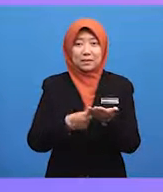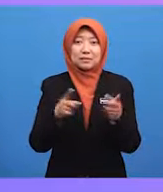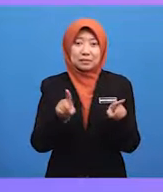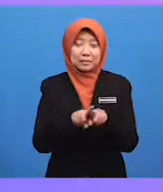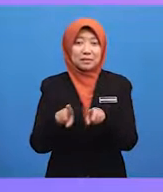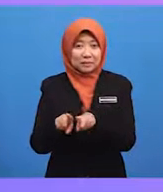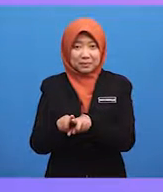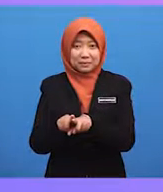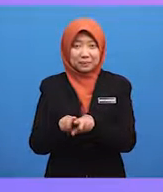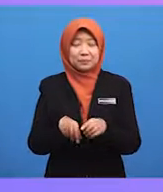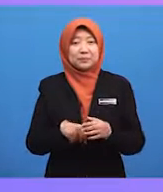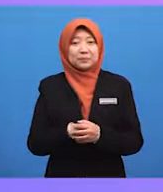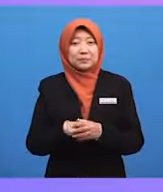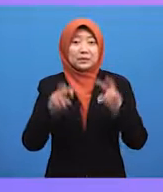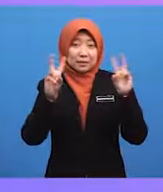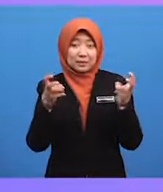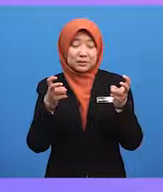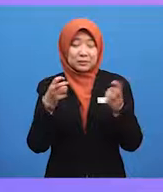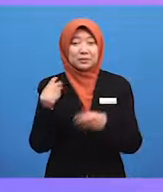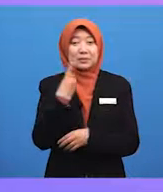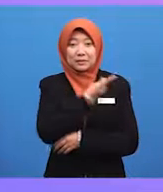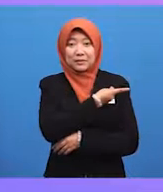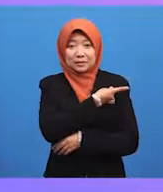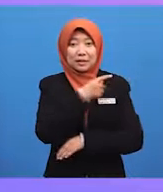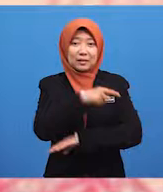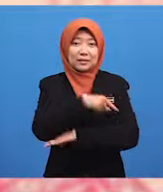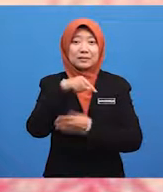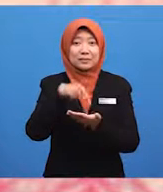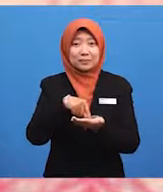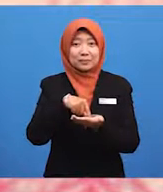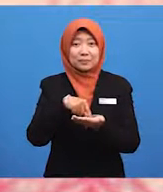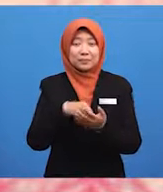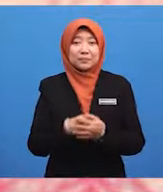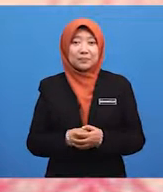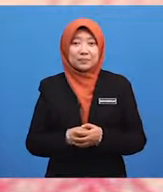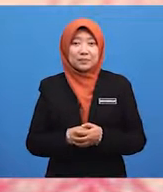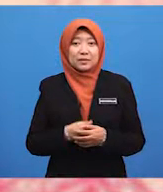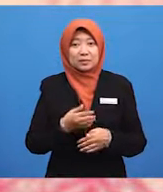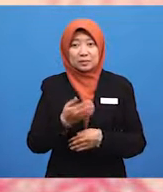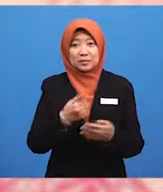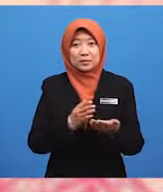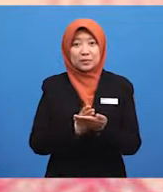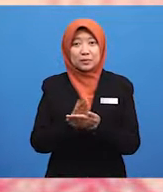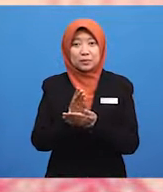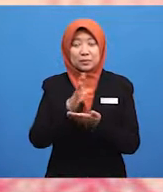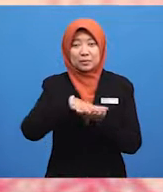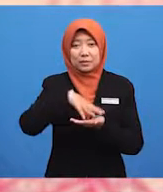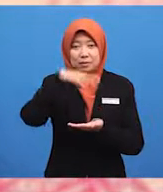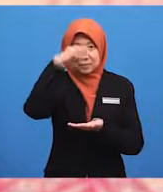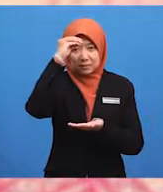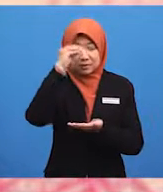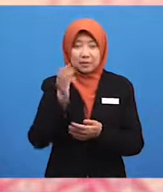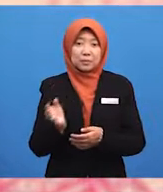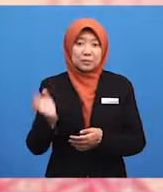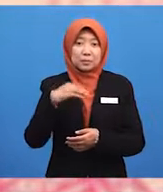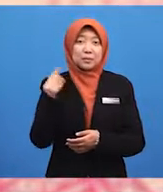bersama-sama kupasan tajuk kita pada hari ini. Sebelum kita meneruskan sesi pembelajaran, mari